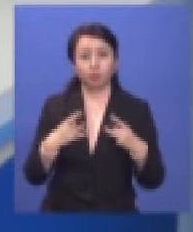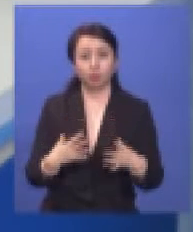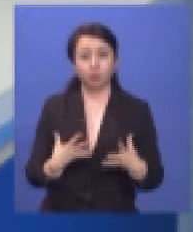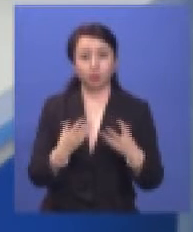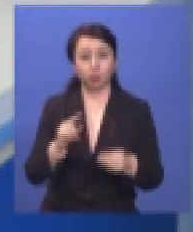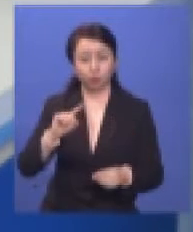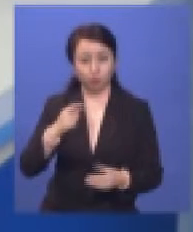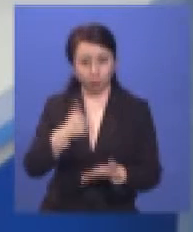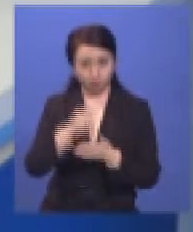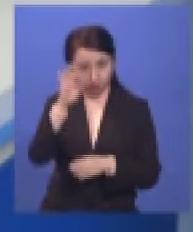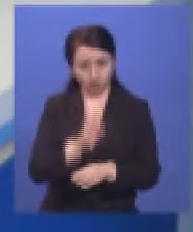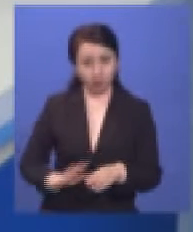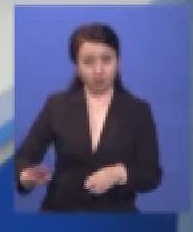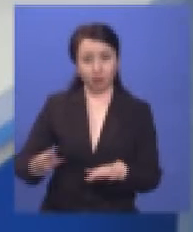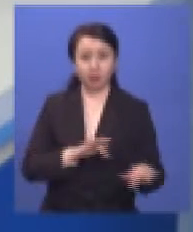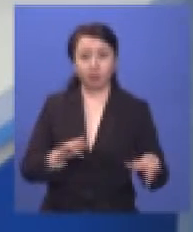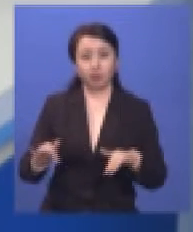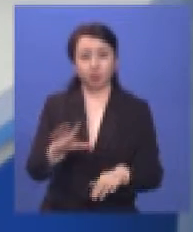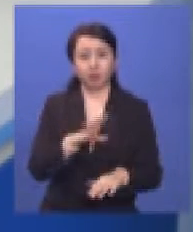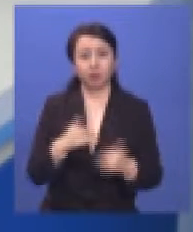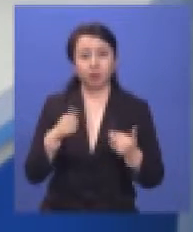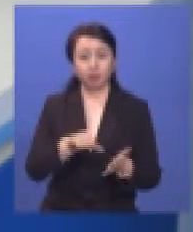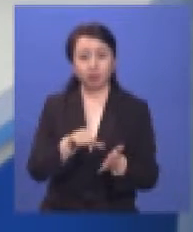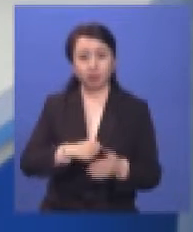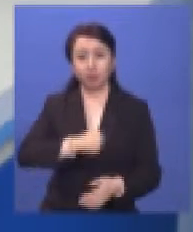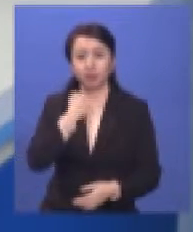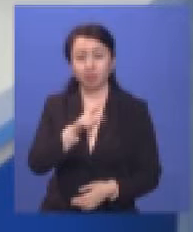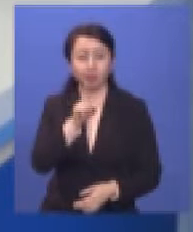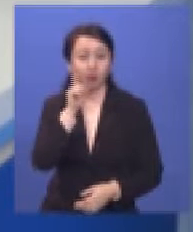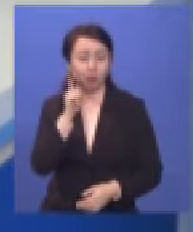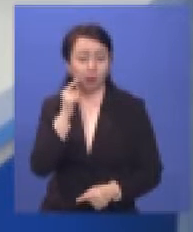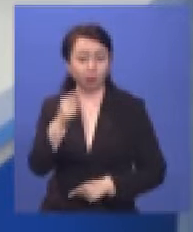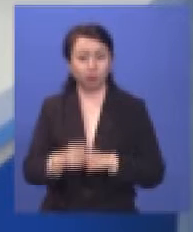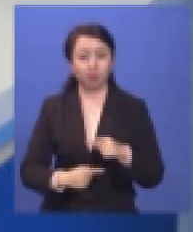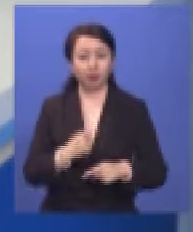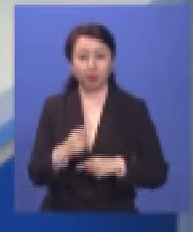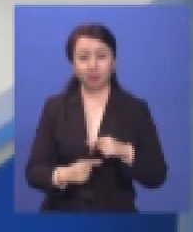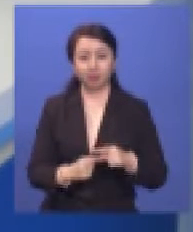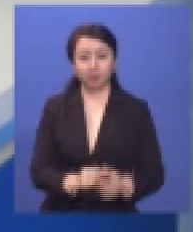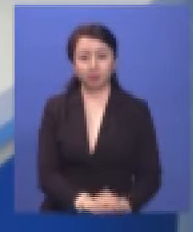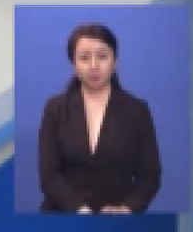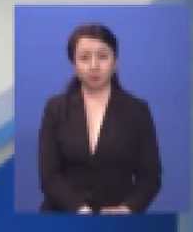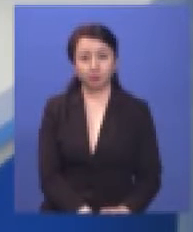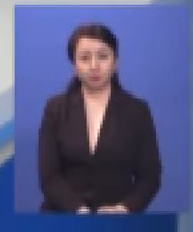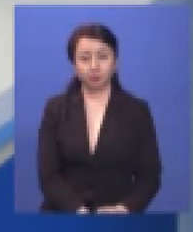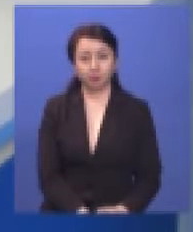приближающемуся празднику – Дню первого президента. Мероприятие посетили представители старшего и молодого поколений.